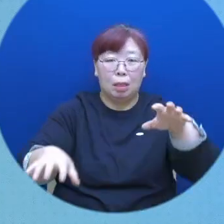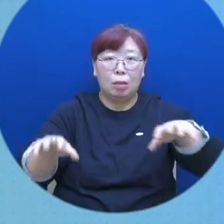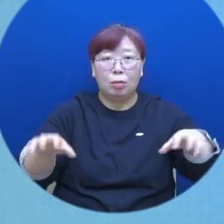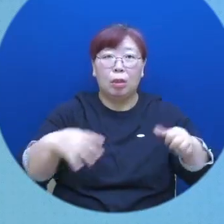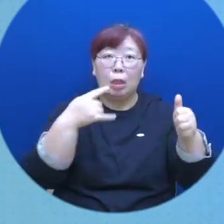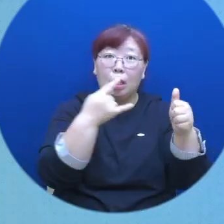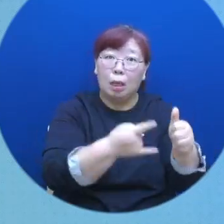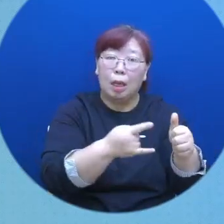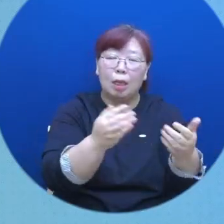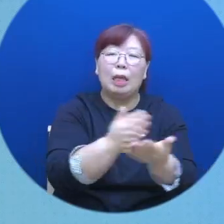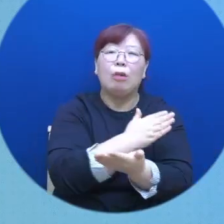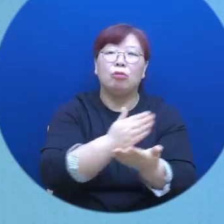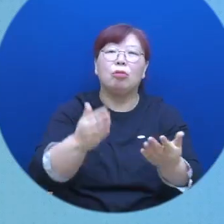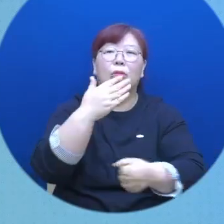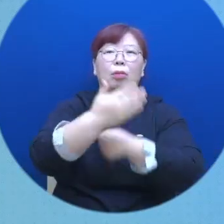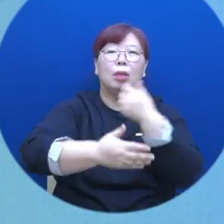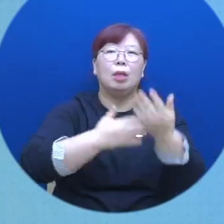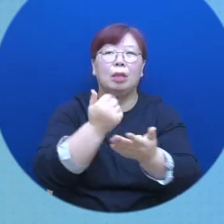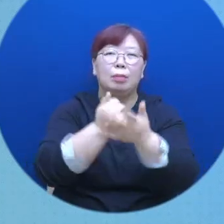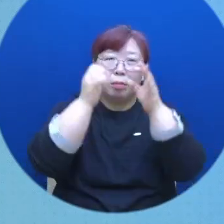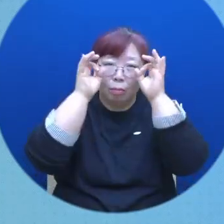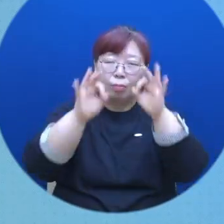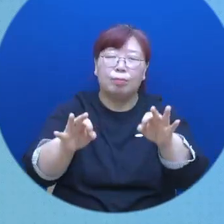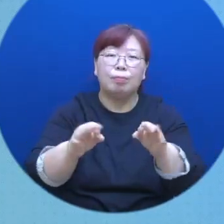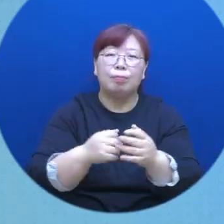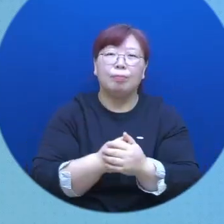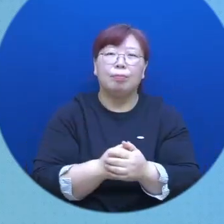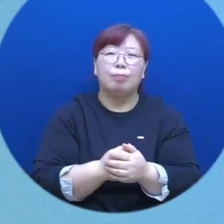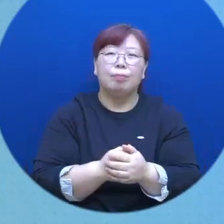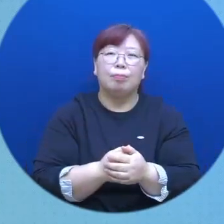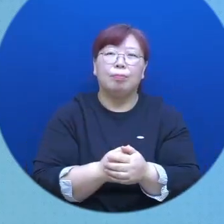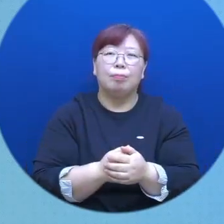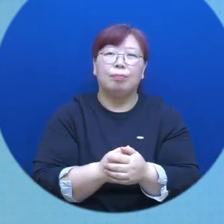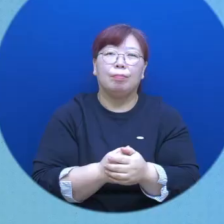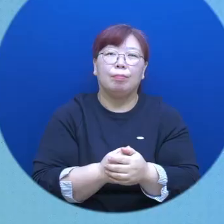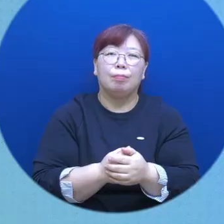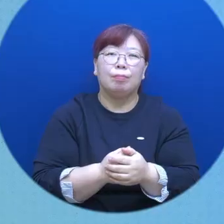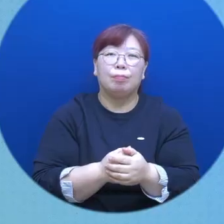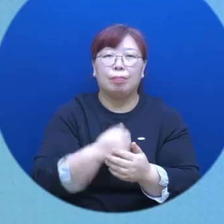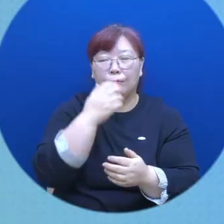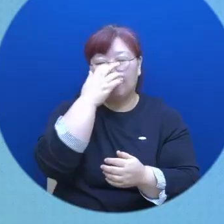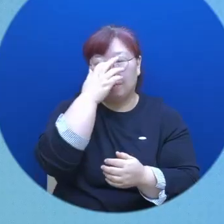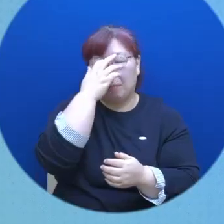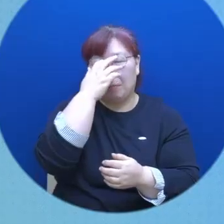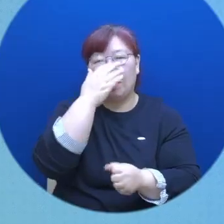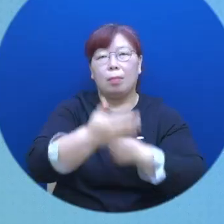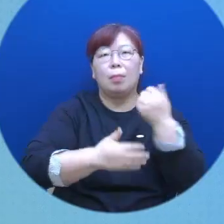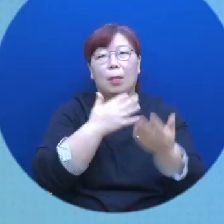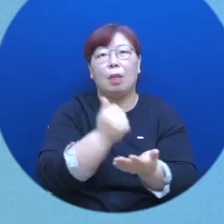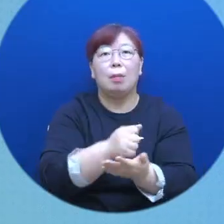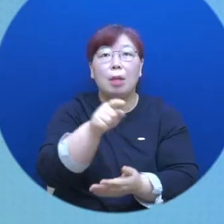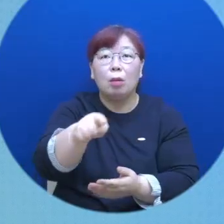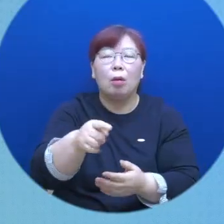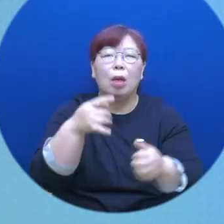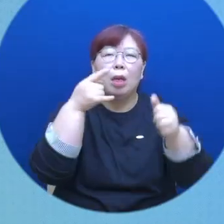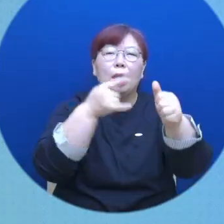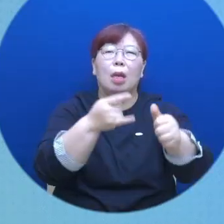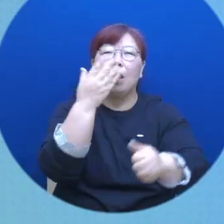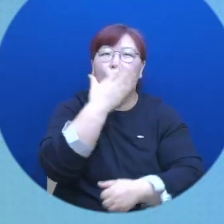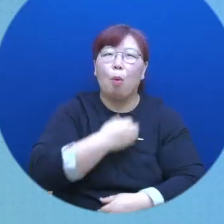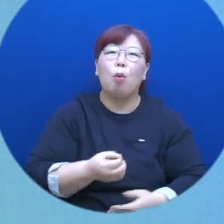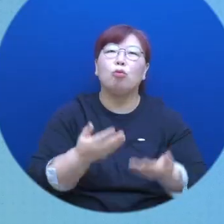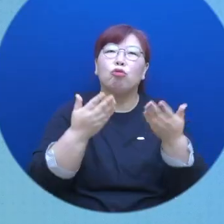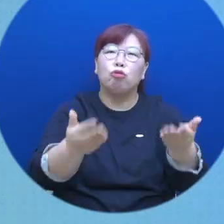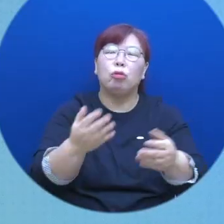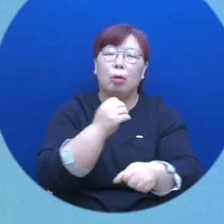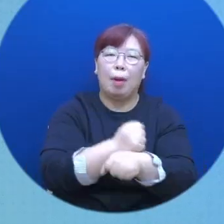나누는 것 하나님이 보셨다. 그리하여 너에게 하나님께서 복 주려고 한다. 이렇게 말씀을 해요.